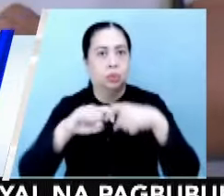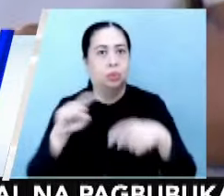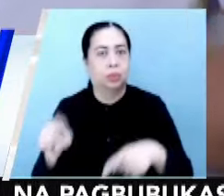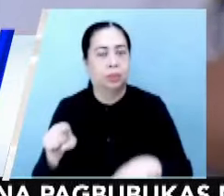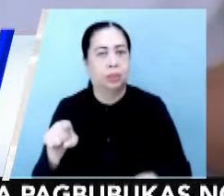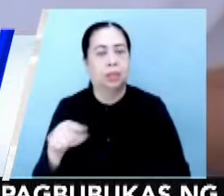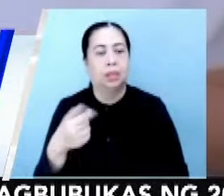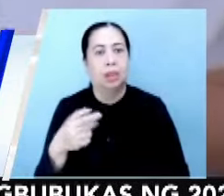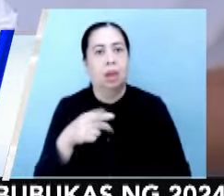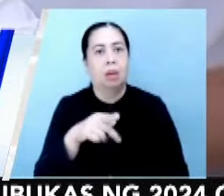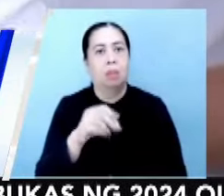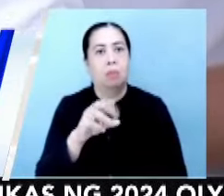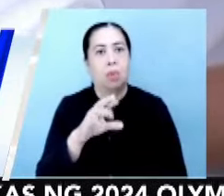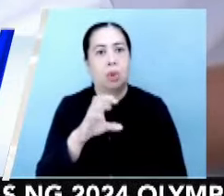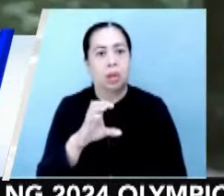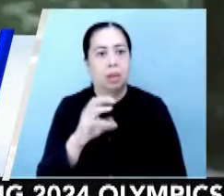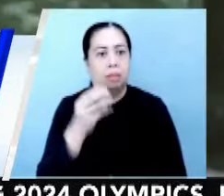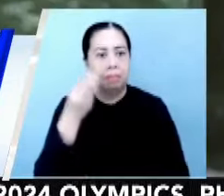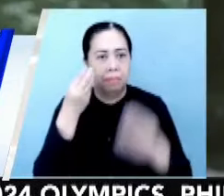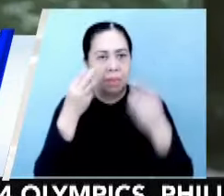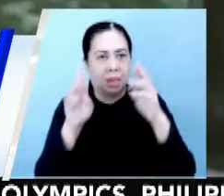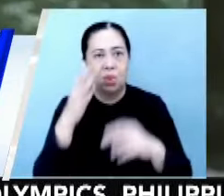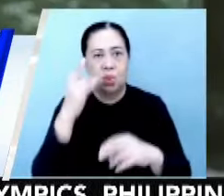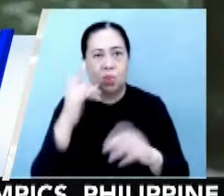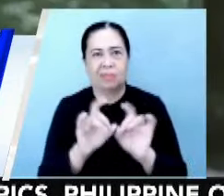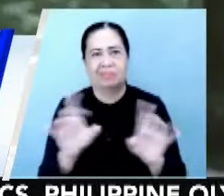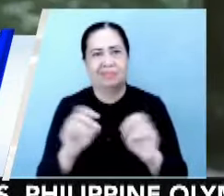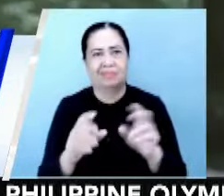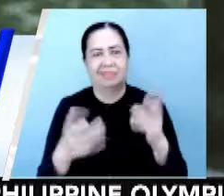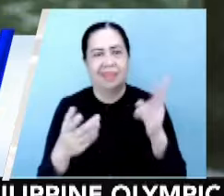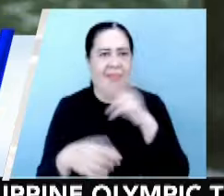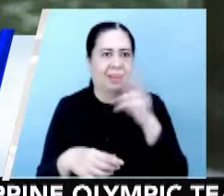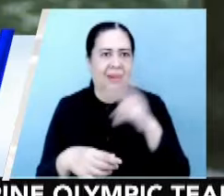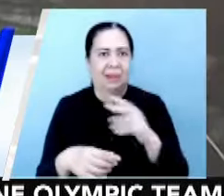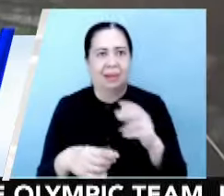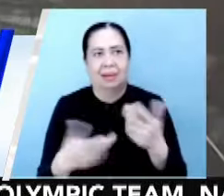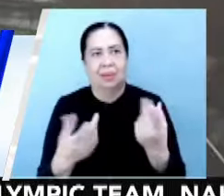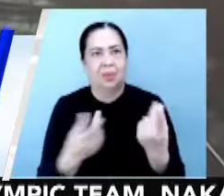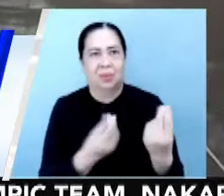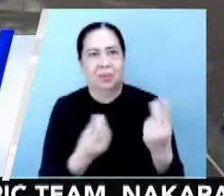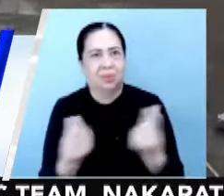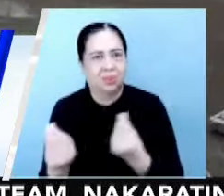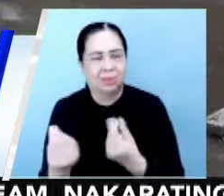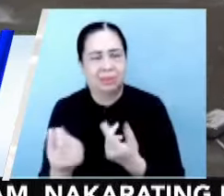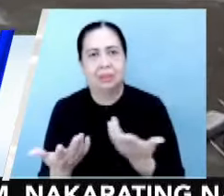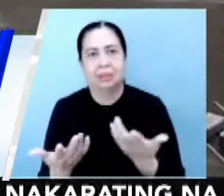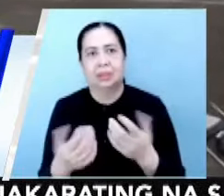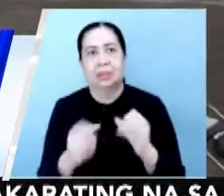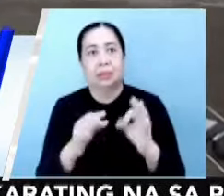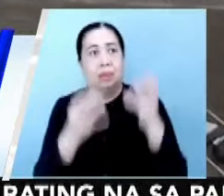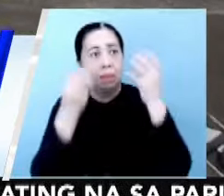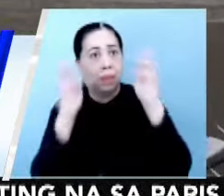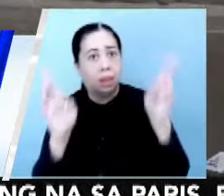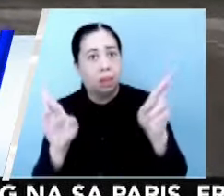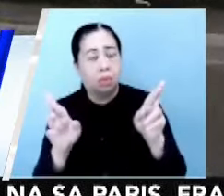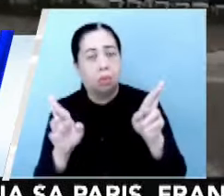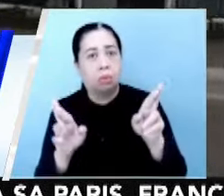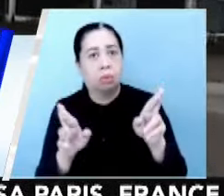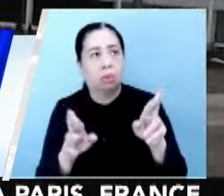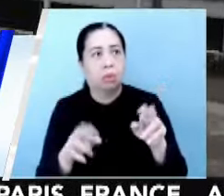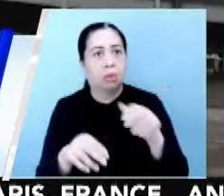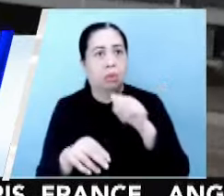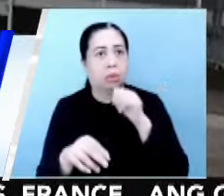jaimil dahil sa kapabayaan merong negligence na nangyari kung ang isang Mayor hindi pinapapasok dapat